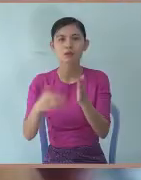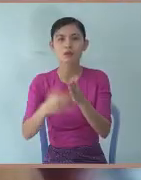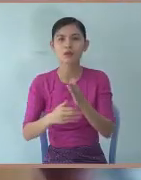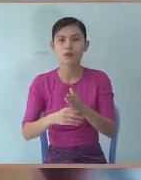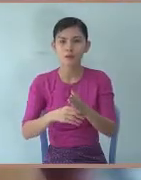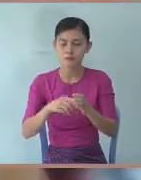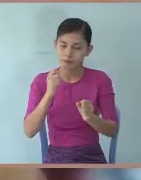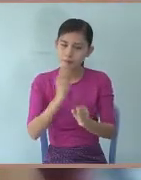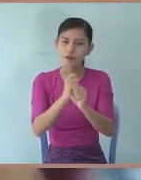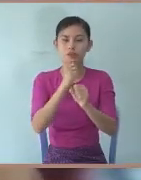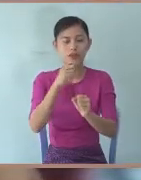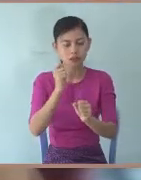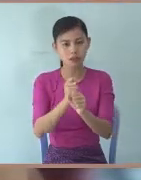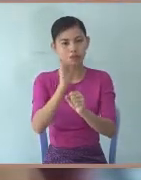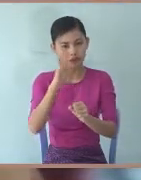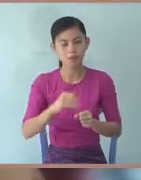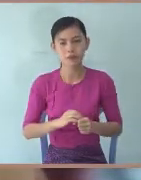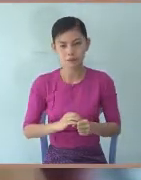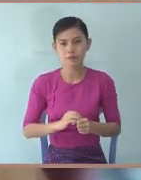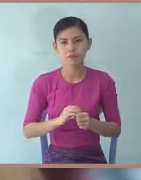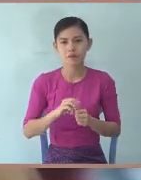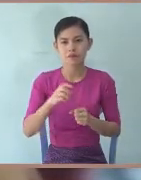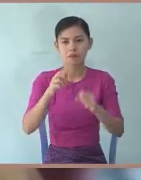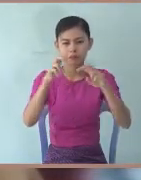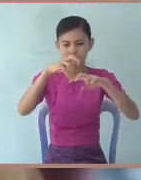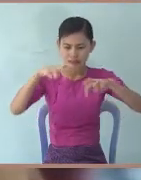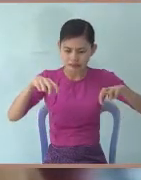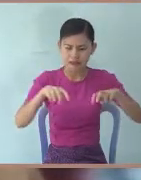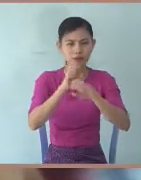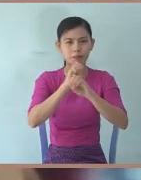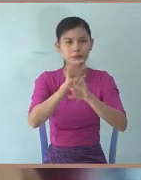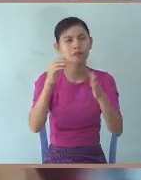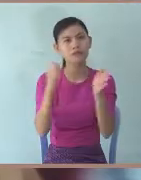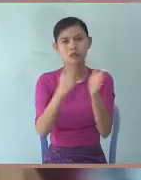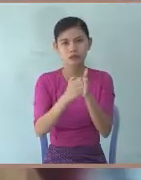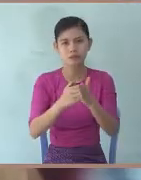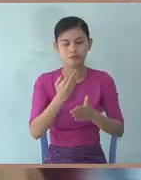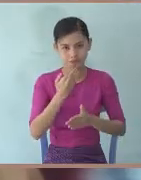ပြီးတာနဲ့သူ့ရဲ့အလောက်ကင်အစဉ်ပြေအောင်အထိလောက်ကင်ဆောင်ရွက်နေပါတယ်လို့နော်သူ့မိကုန်းတွေကကျေပြန့်တဲ့အတွက်အ